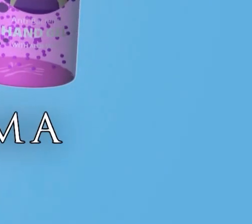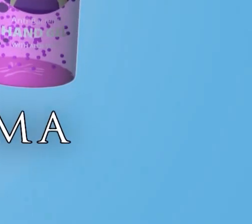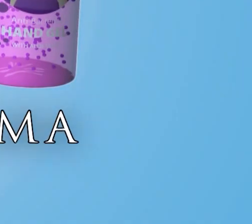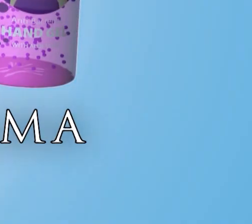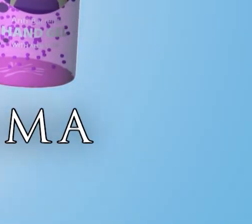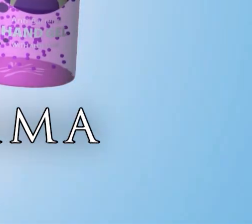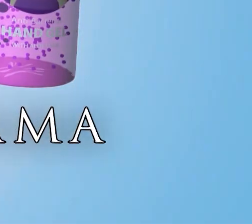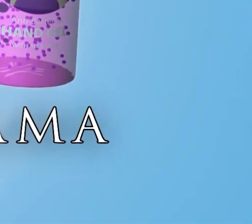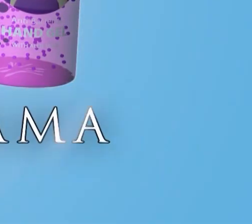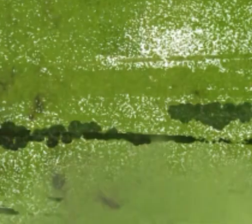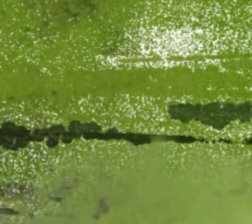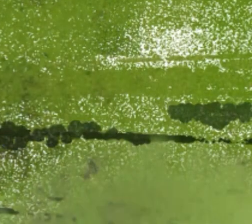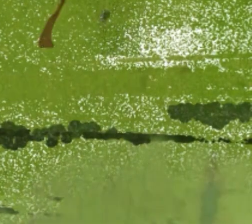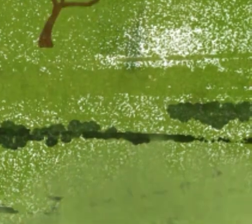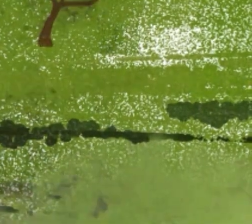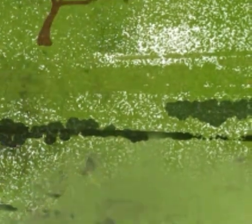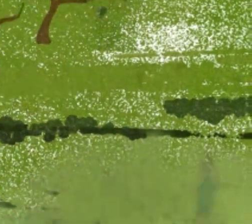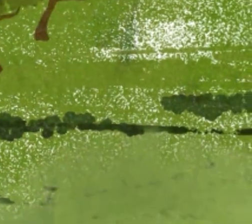Biocidni pripravak u svim ljekarnama.